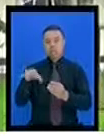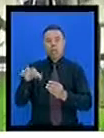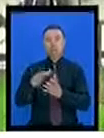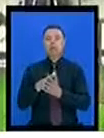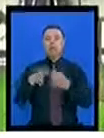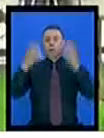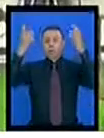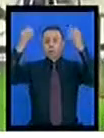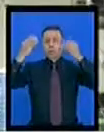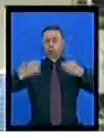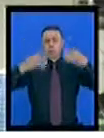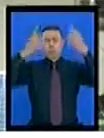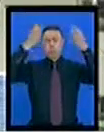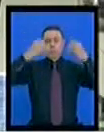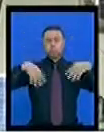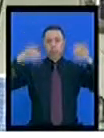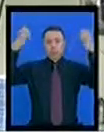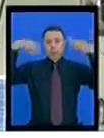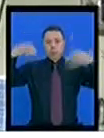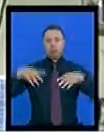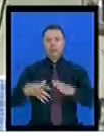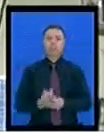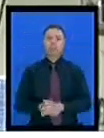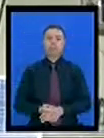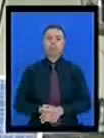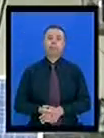merah terpapar hujan abu tipis.